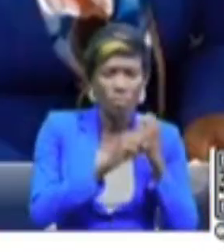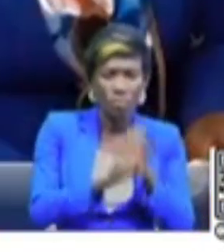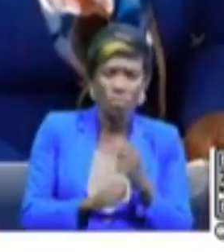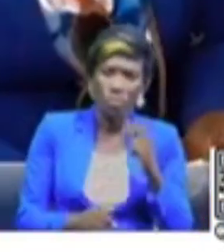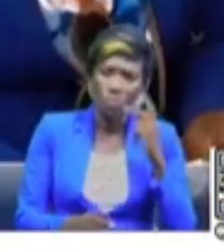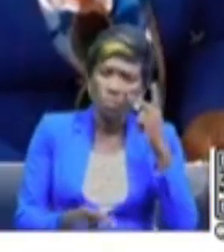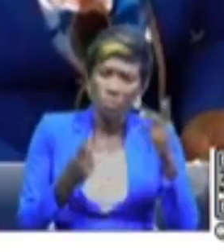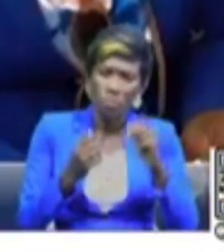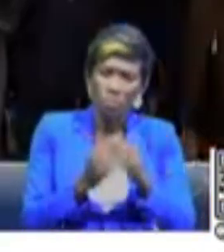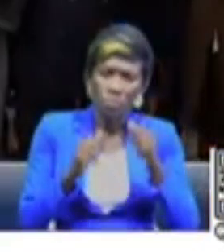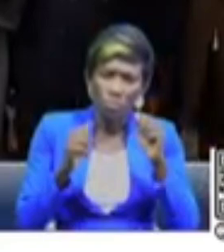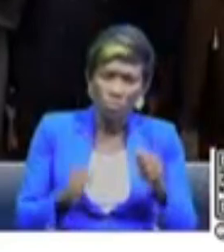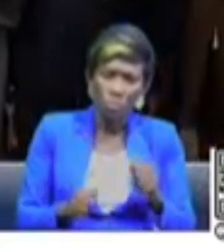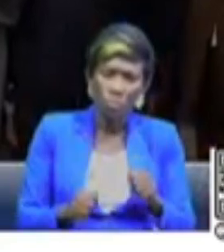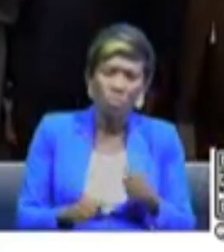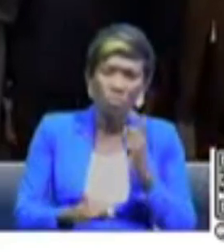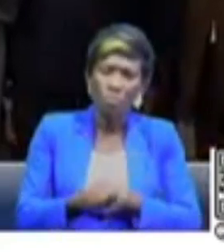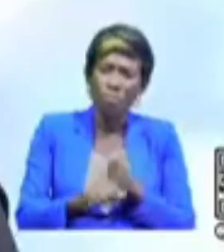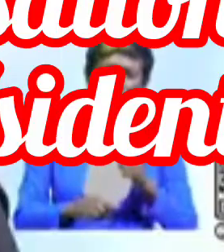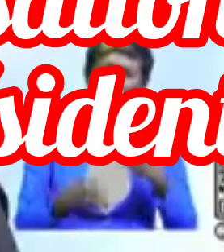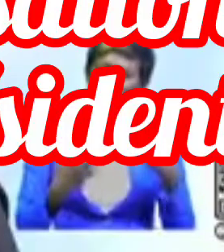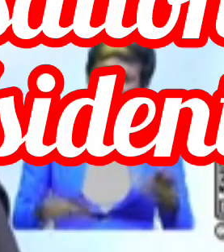de la levée des sanctions contre le Gabon.